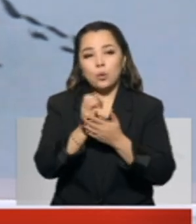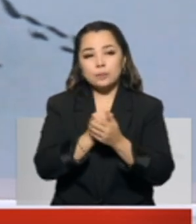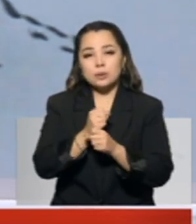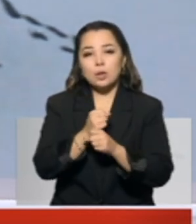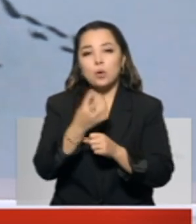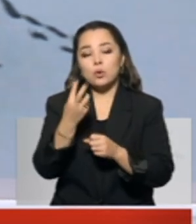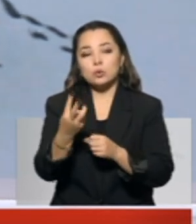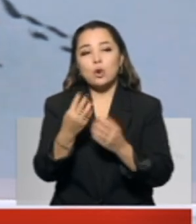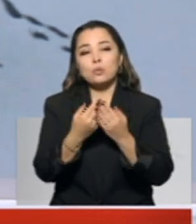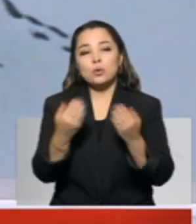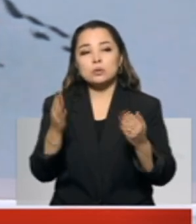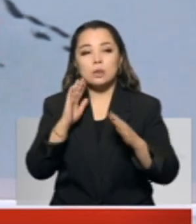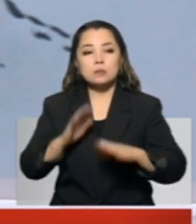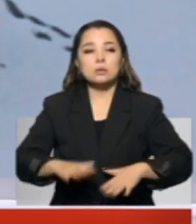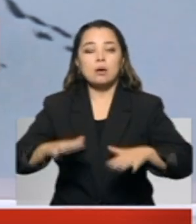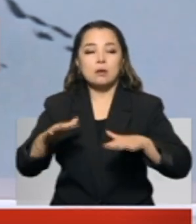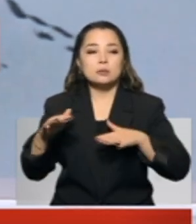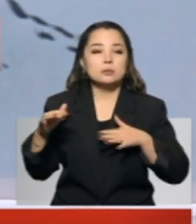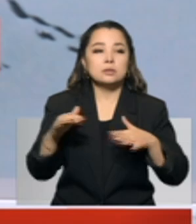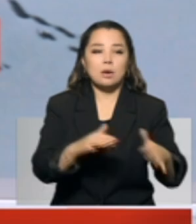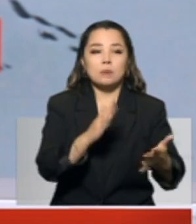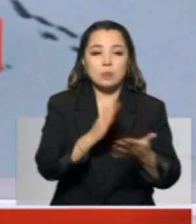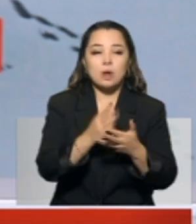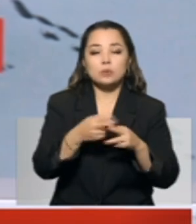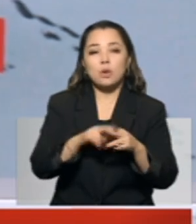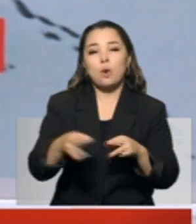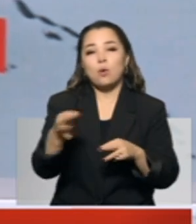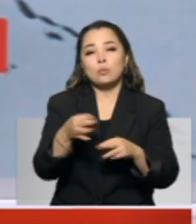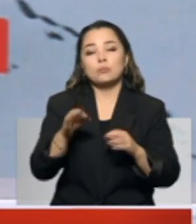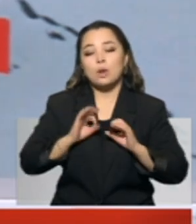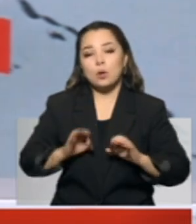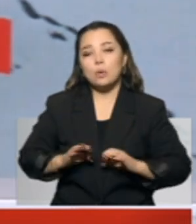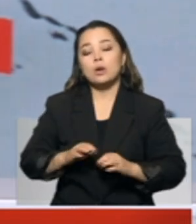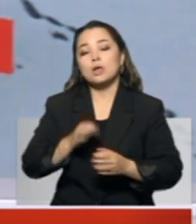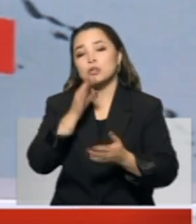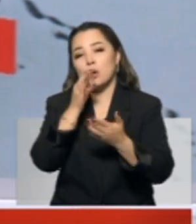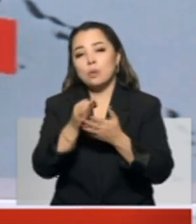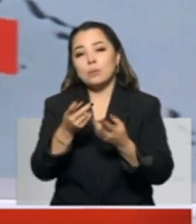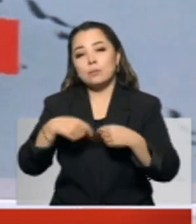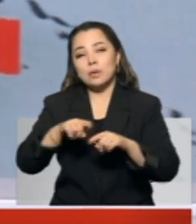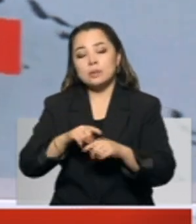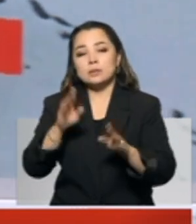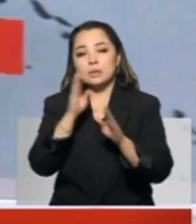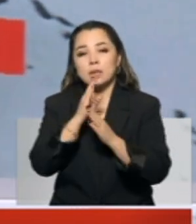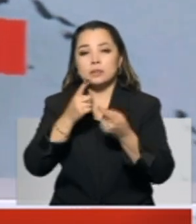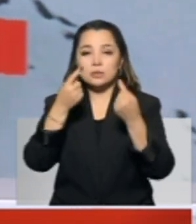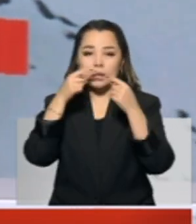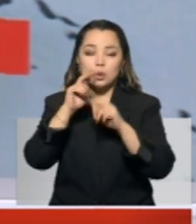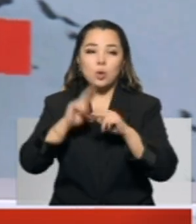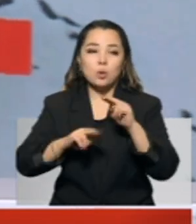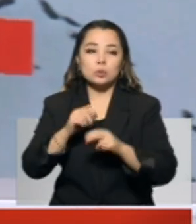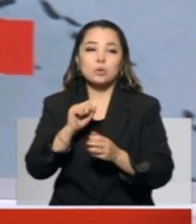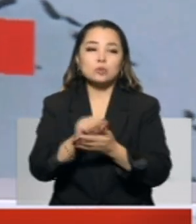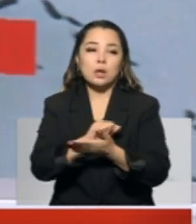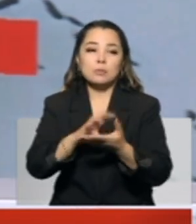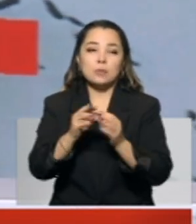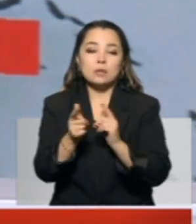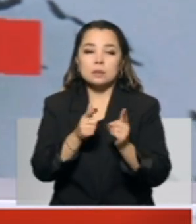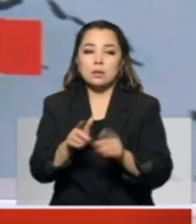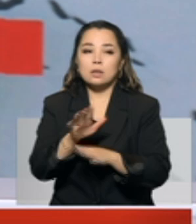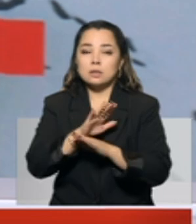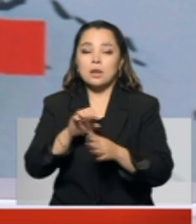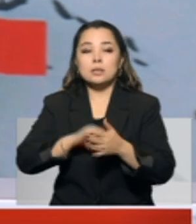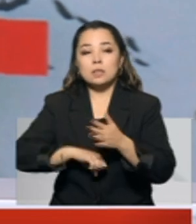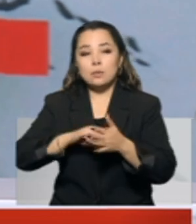3 бөгетті қарғын су бұзып кетті. Облыс прокурорлары кейін жауапты мамандардың гидротехникалық құрылыс құжатын жасатпағанын,